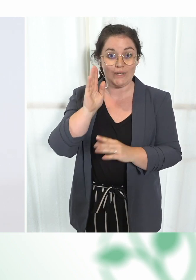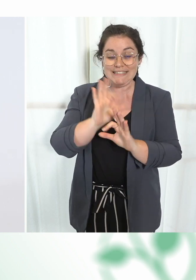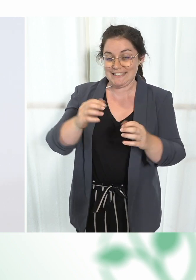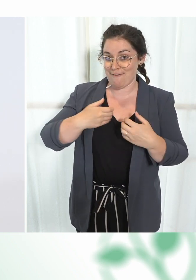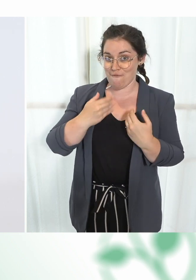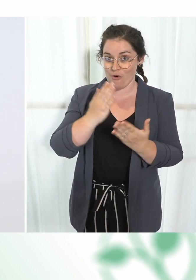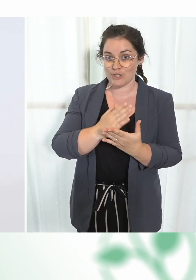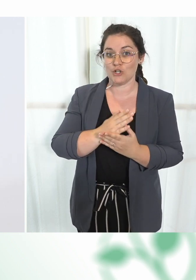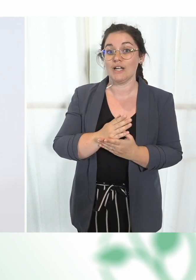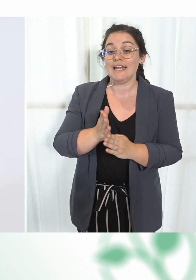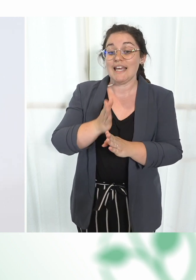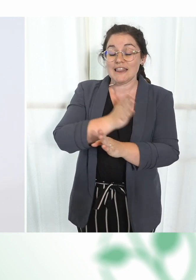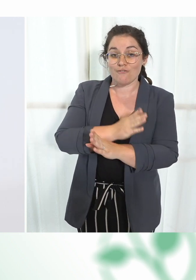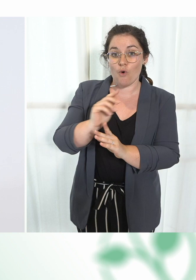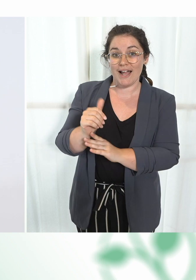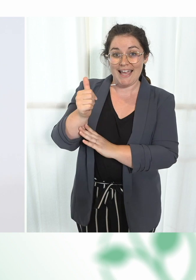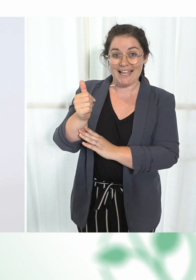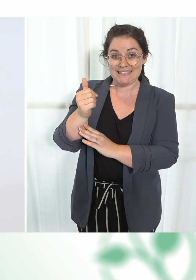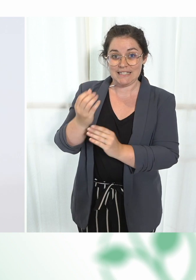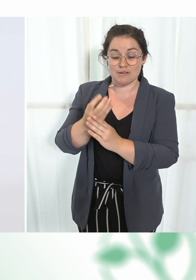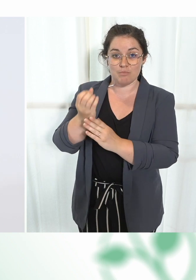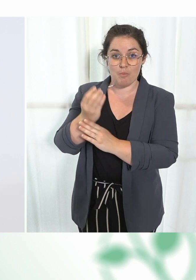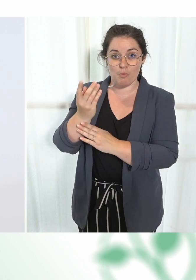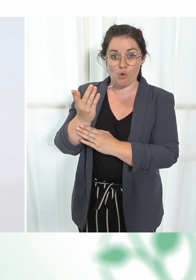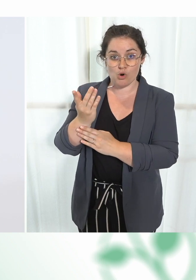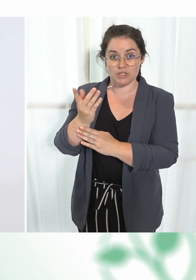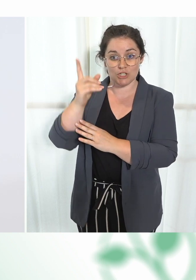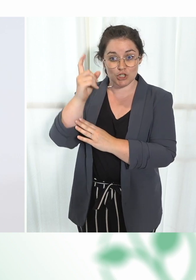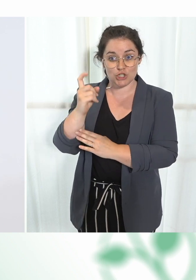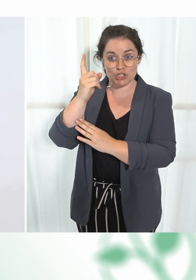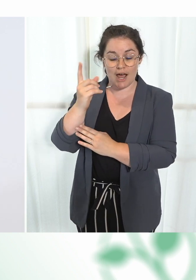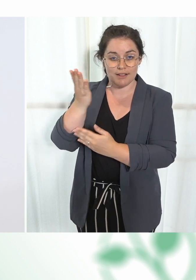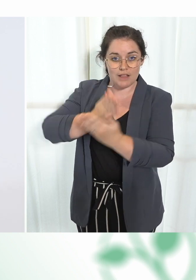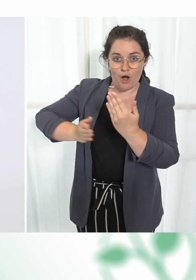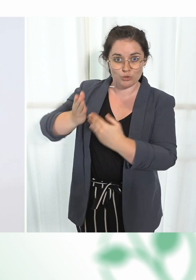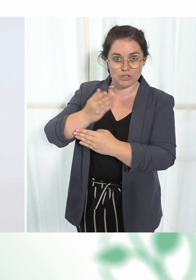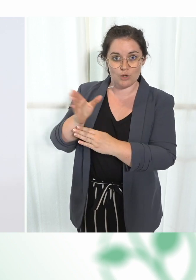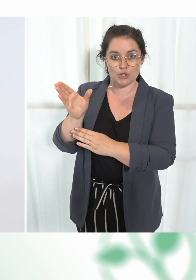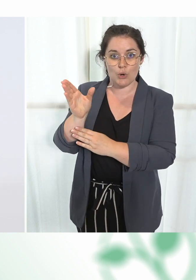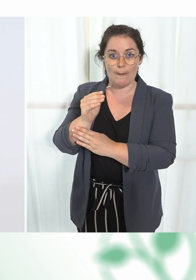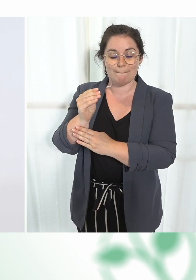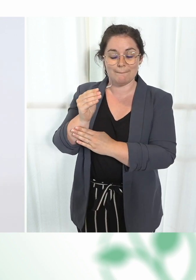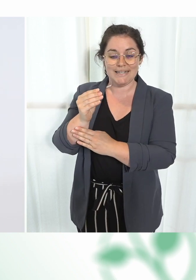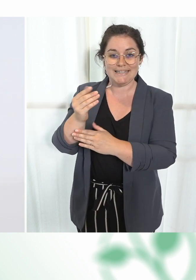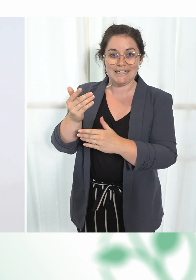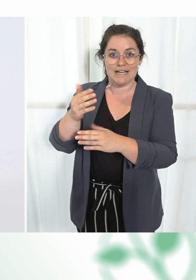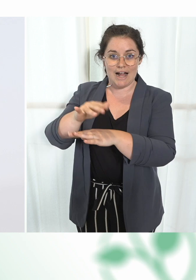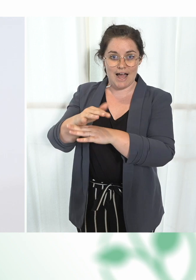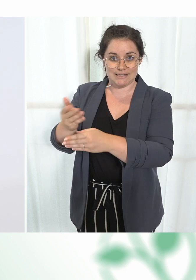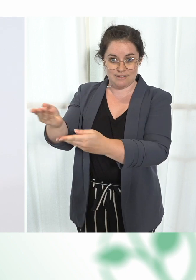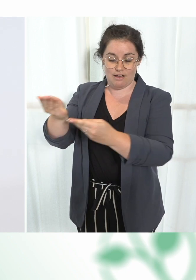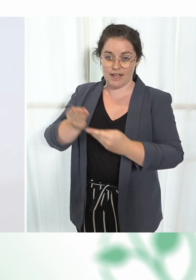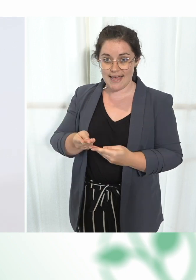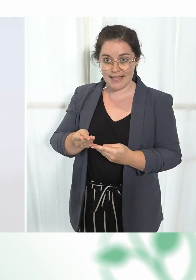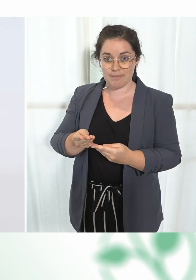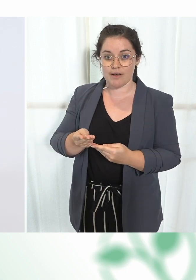besonders darauf. Und bevor wir in den ersten Impuls gehen, in den ersten Austausch mit unseren Gastgeberinnen und